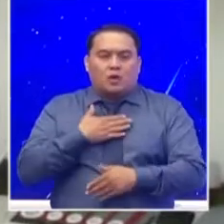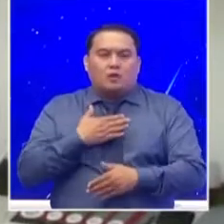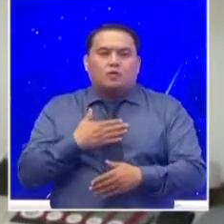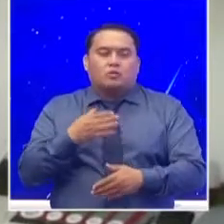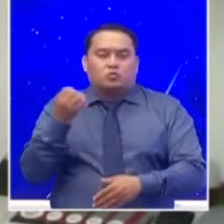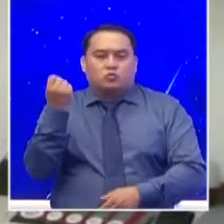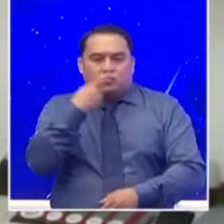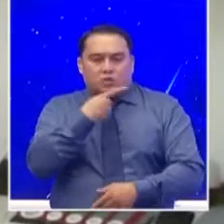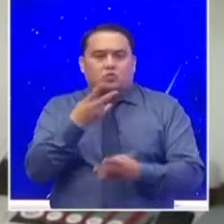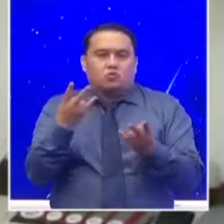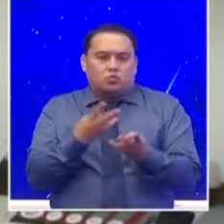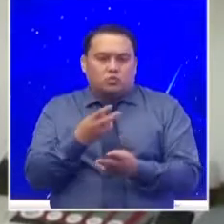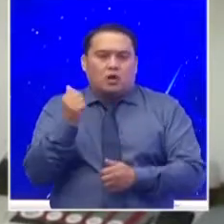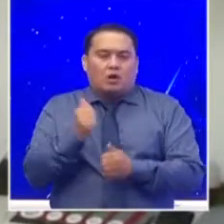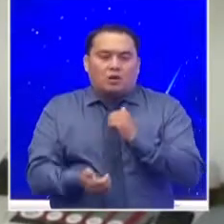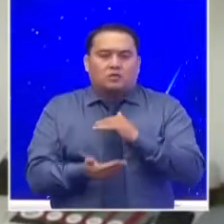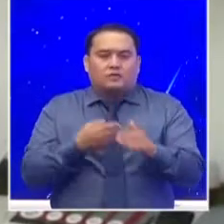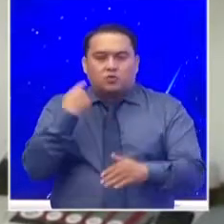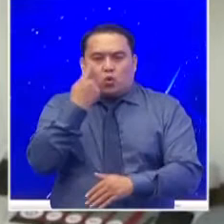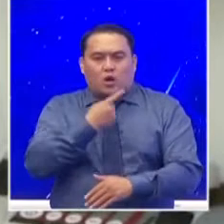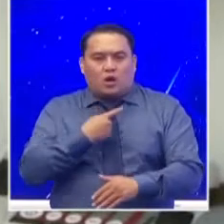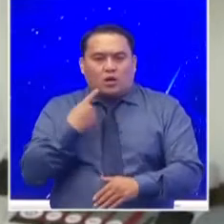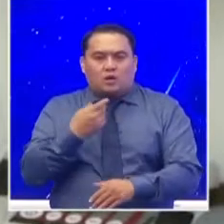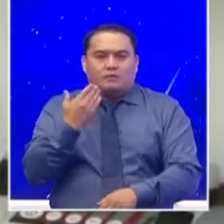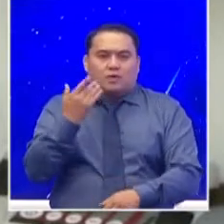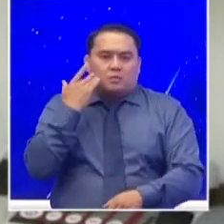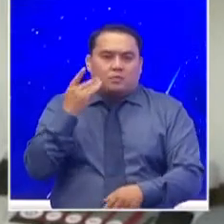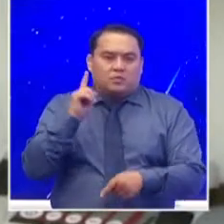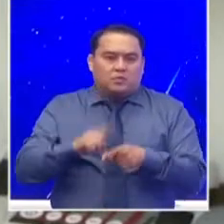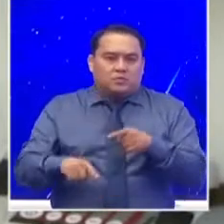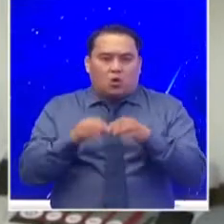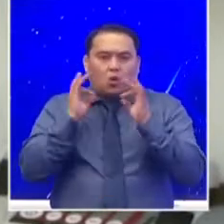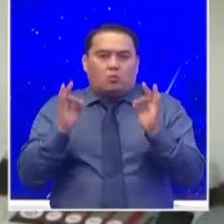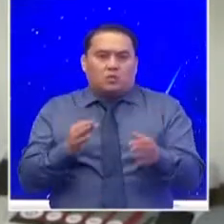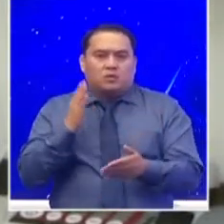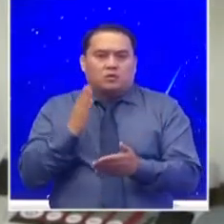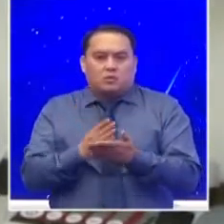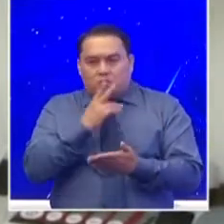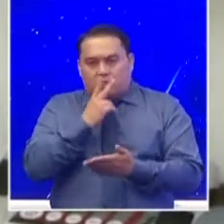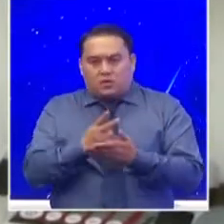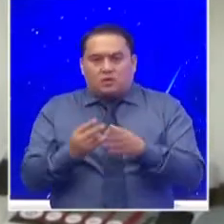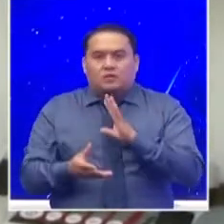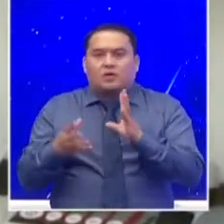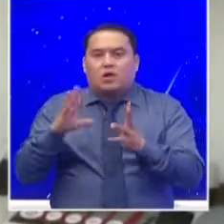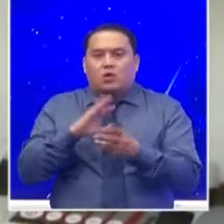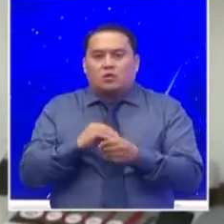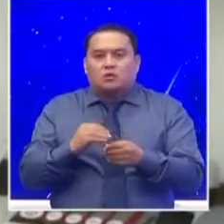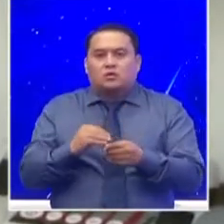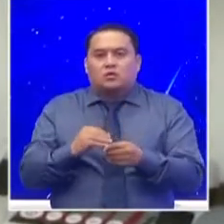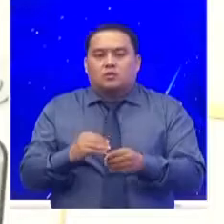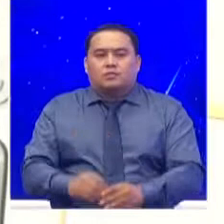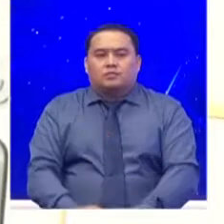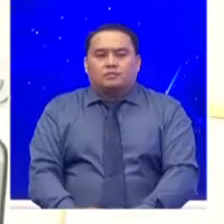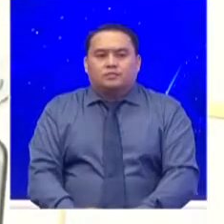еще узнать. Ведь каждый вызов индивидуален. А с Берегага я быстрее набираюсь опыта. Это показал и результат недавней